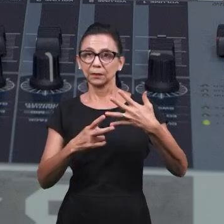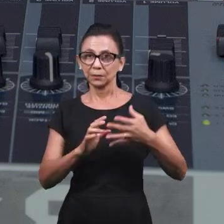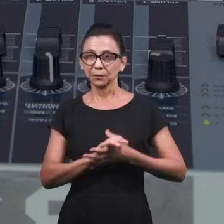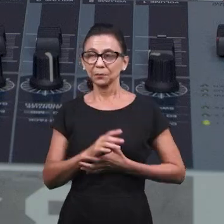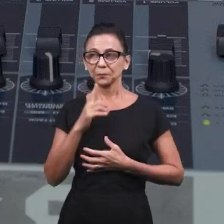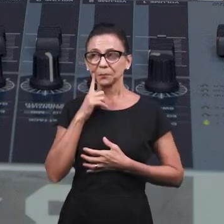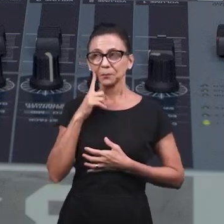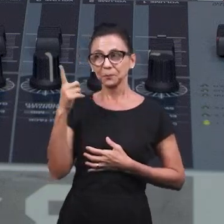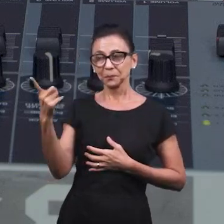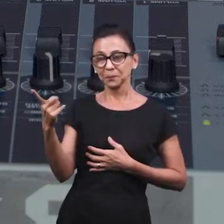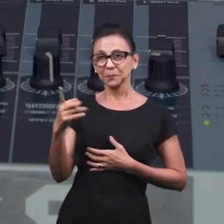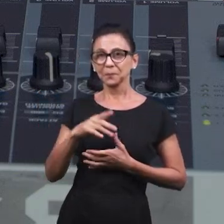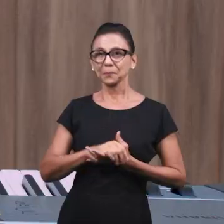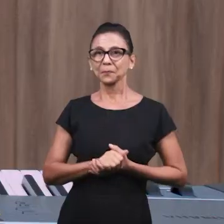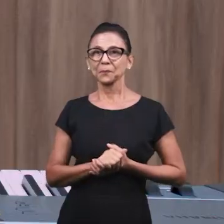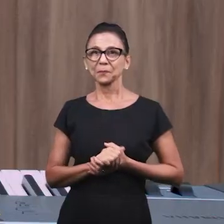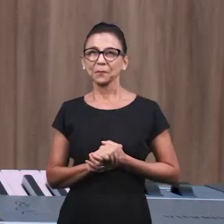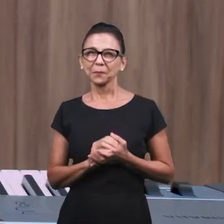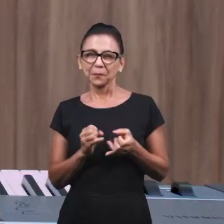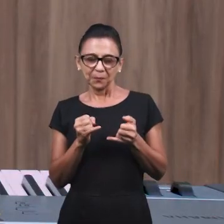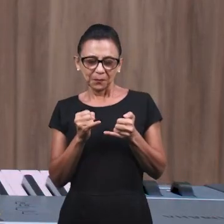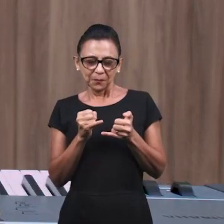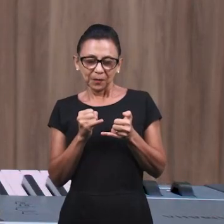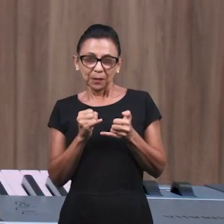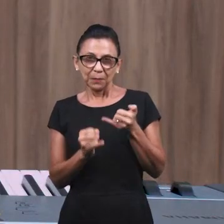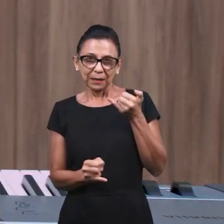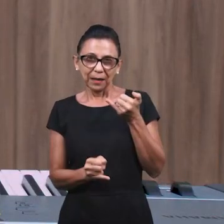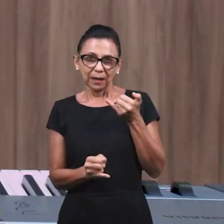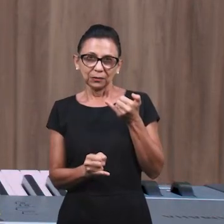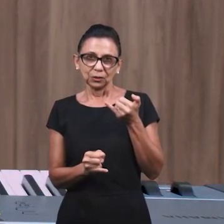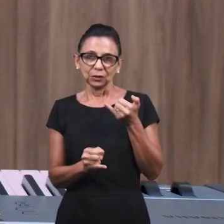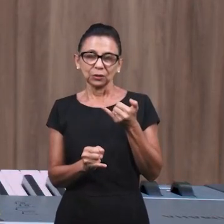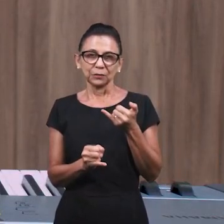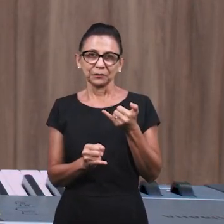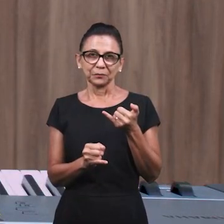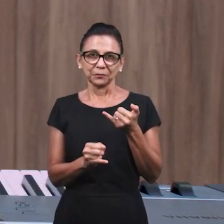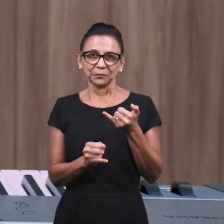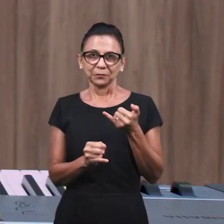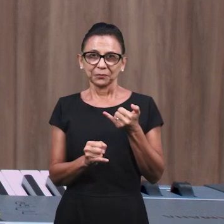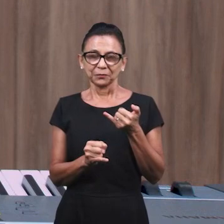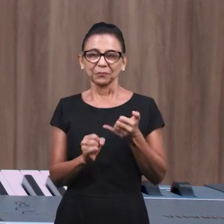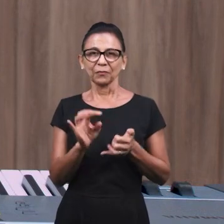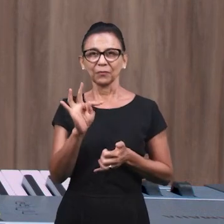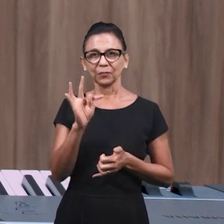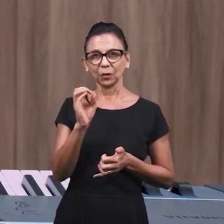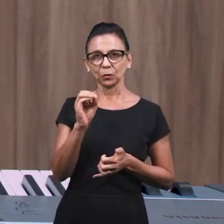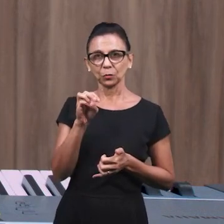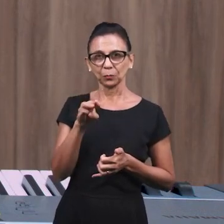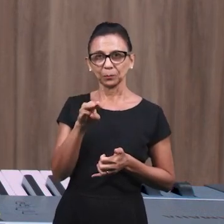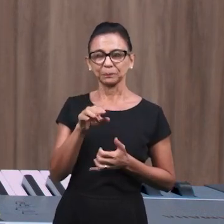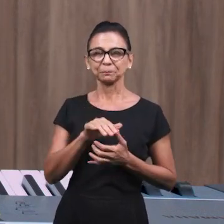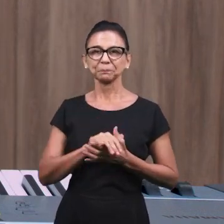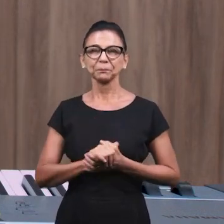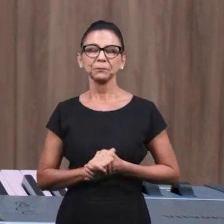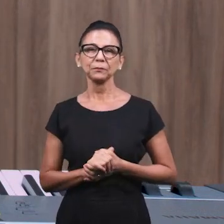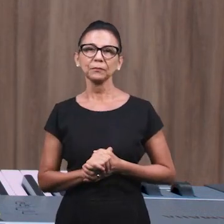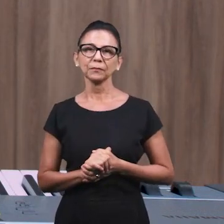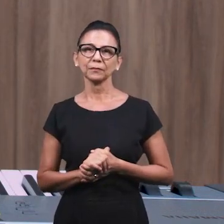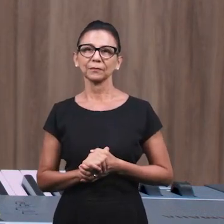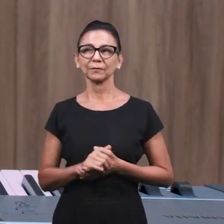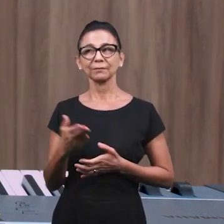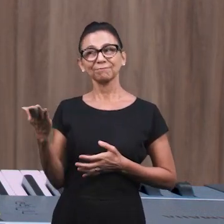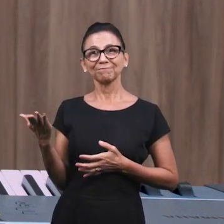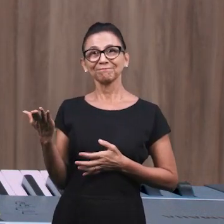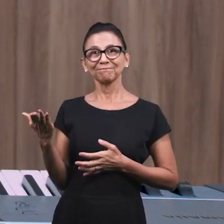vais monter un demi-ton et on monte toujours à droite. Donc, la note